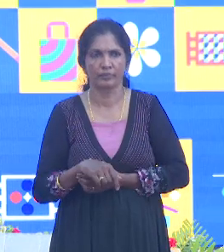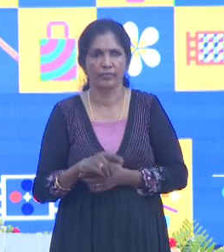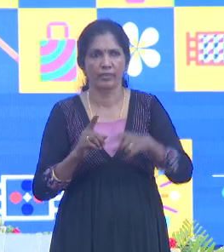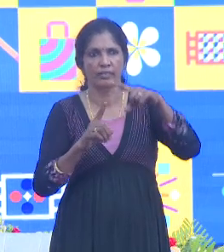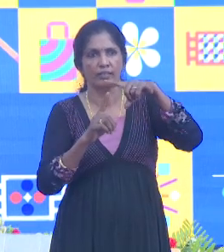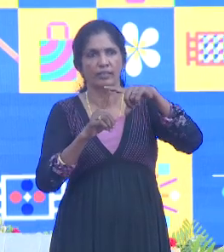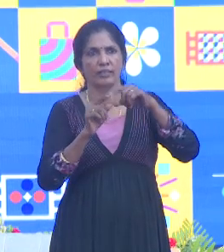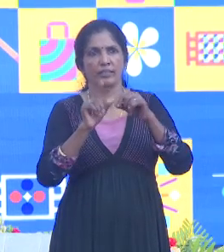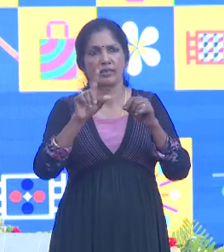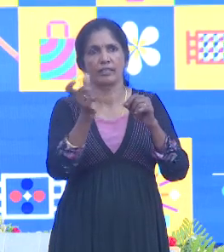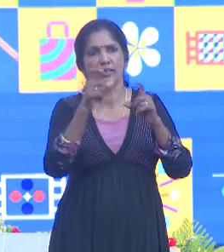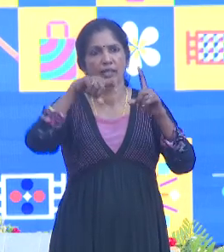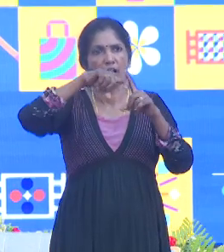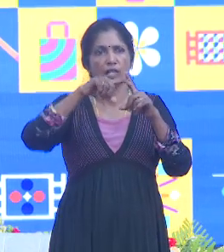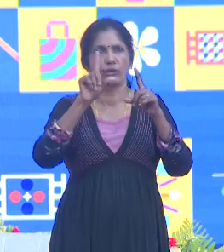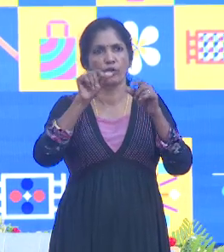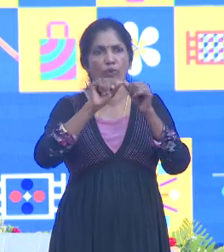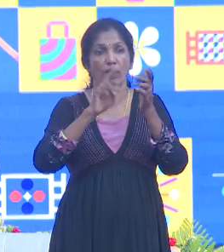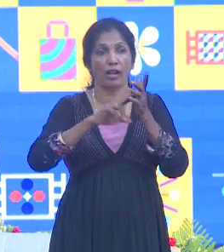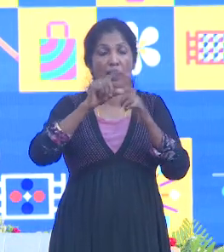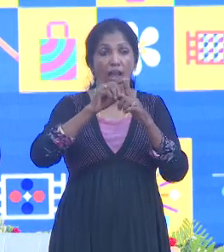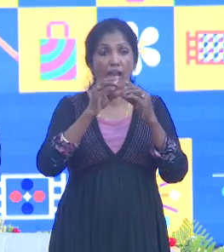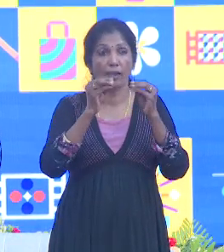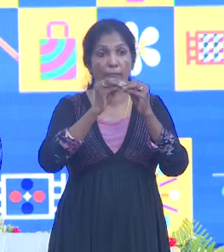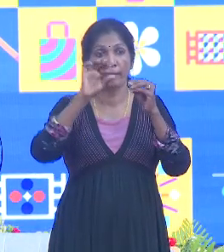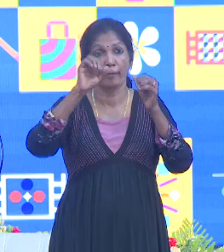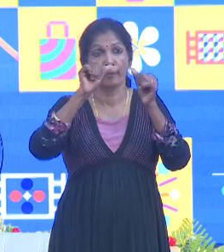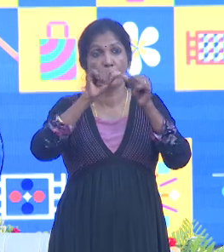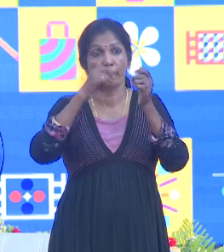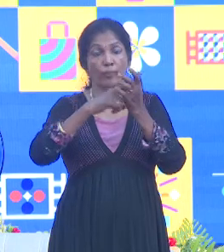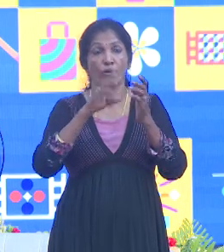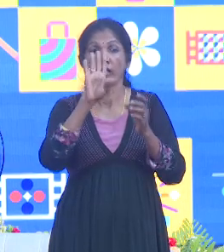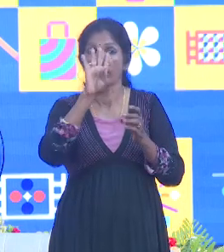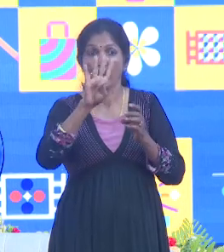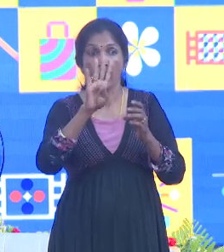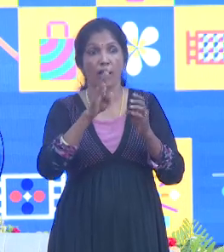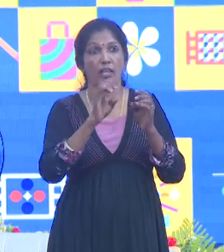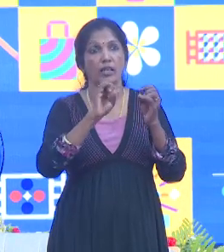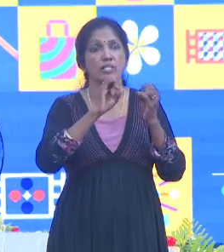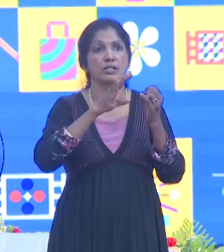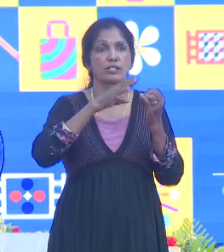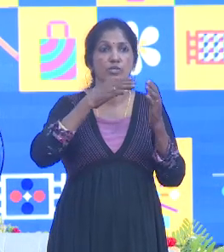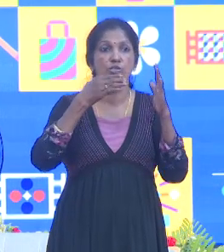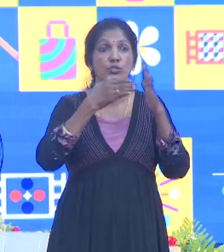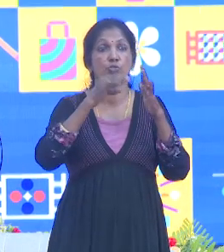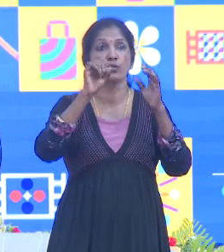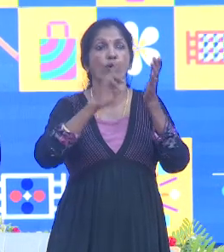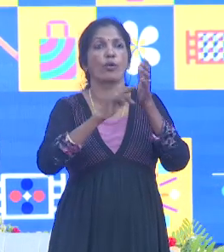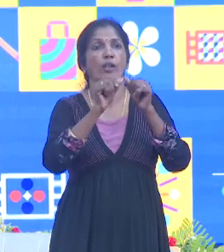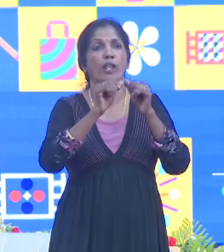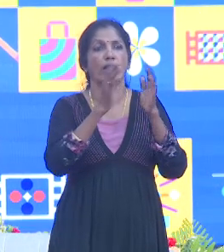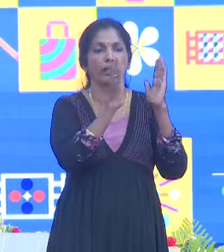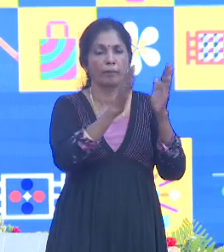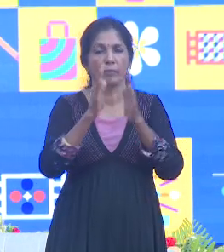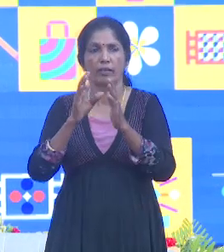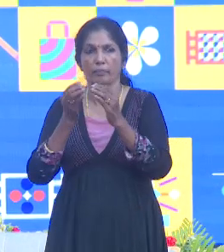താലൂക്ക് ലാൻഡ് ബോർഡുകളെ ഇപ്പം 4 സോണൽ ഡെപ്യൂട്ടി കളക്ടേഴ്സിൻ്റെ ചുമതലയിലാക്കിക്കൊണ്ട് ചില പരിഷ്കാരങ്ങൾ